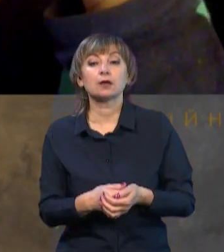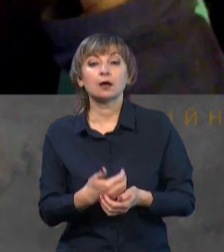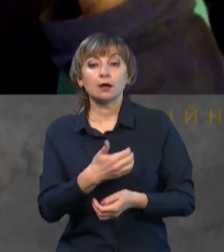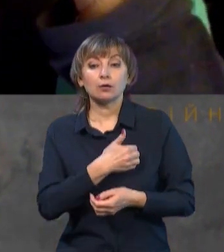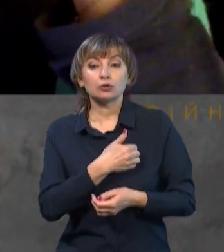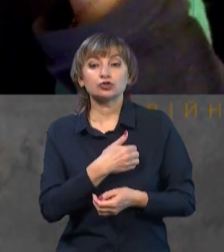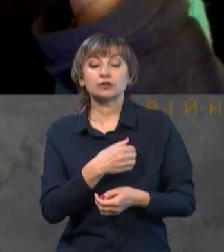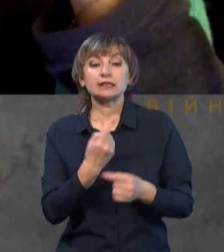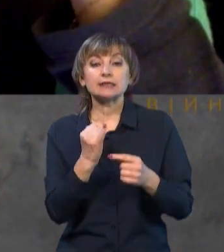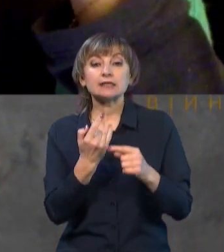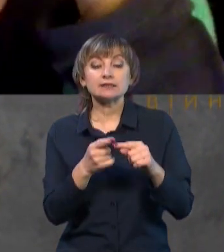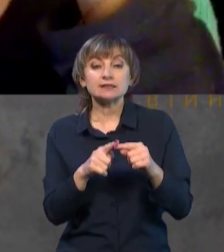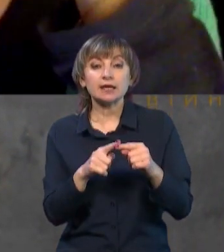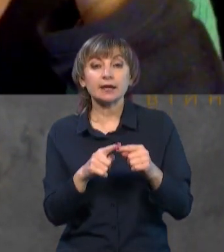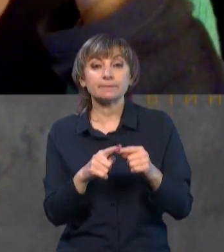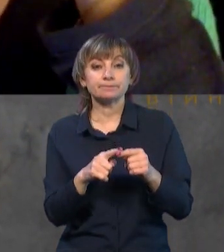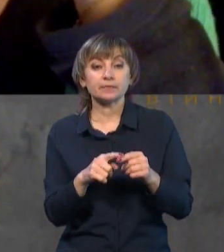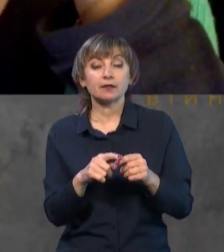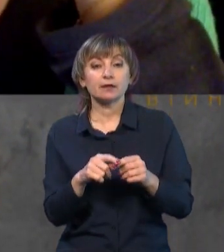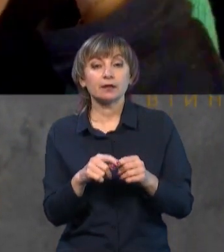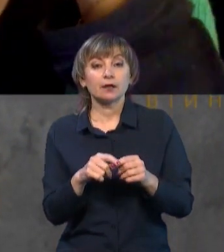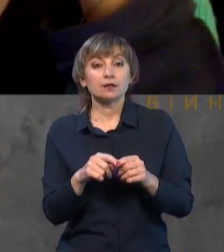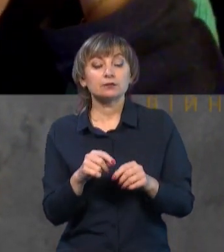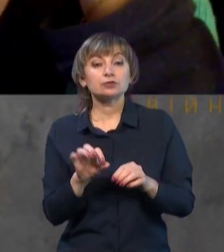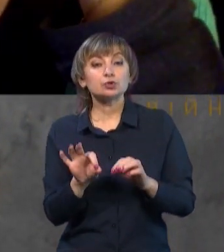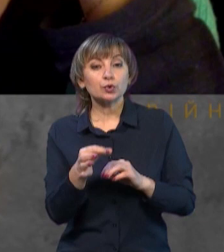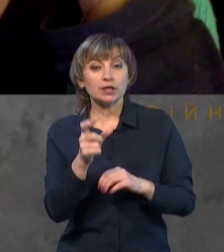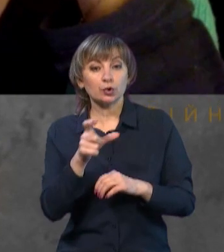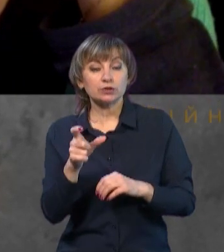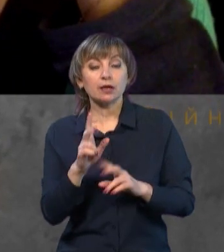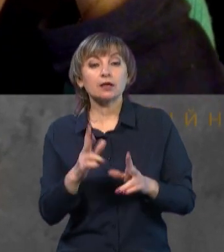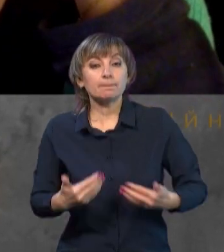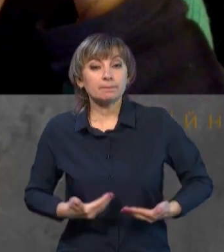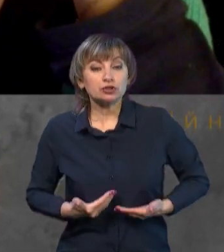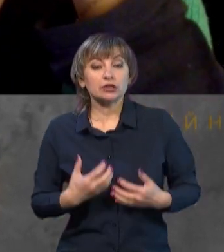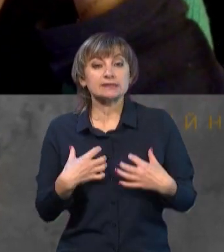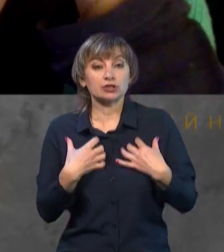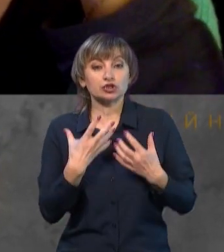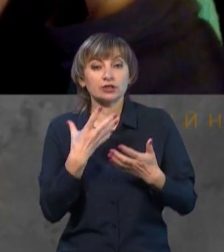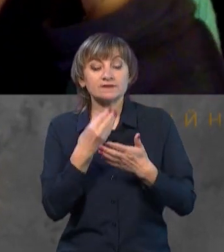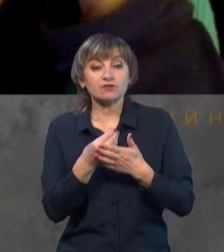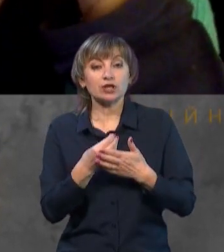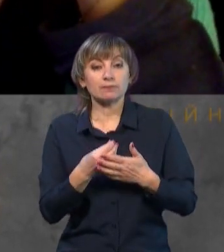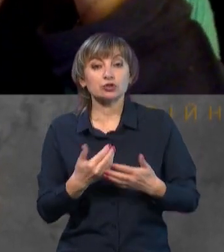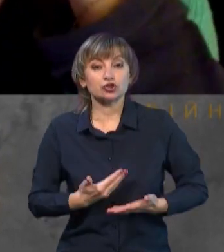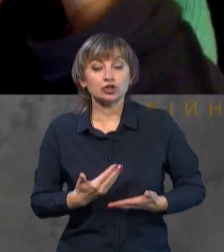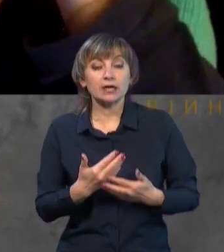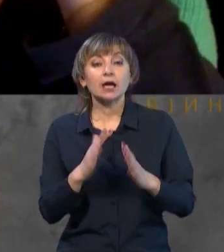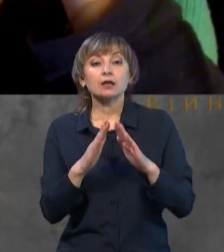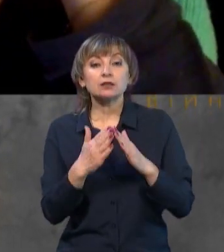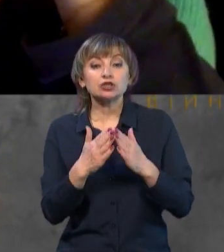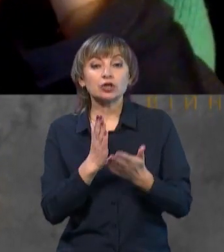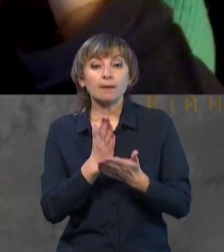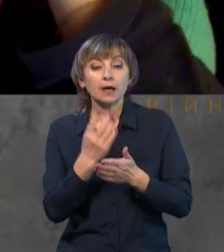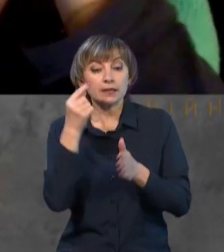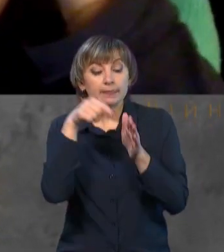Хочеться, і, власне, це якраз і цькує людей, які і так уже пережили щось найстрашніше в своєму житті. От, власне, книжка має на меті,